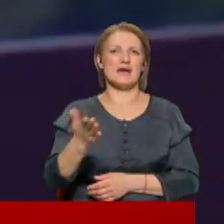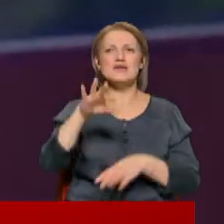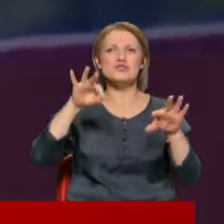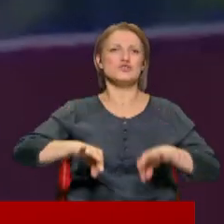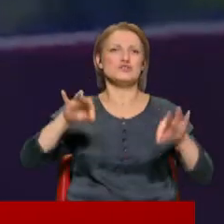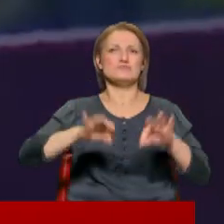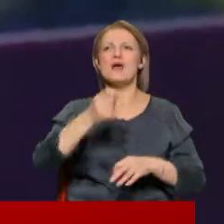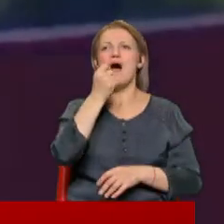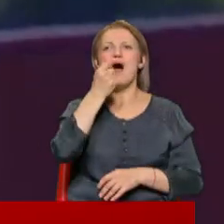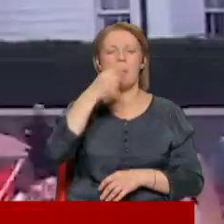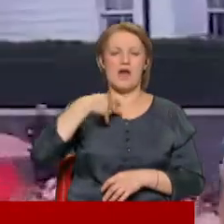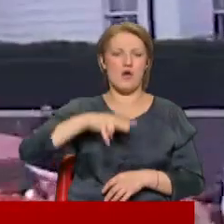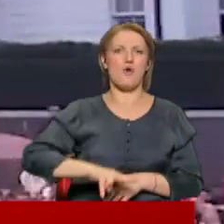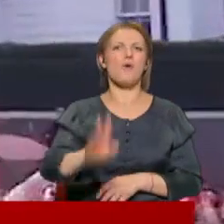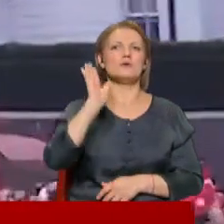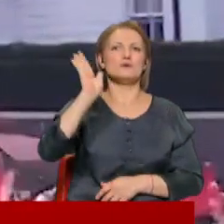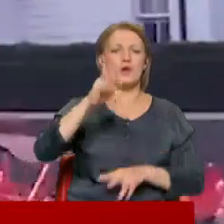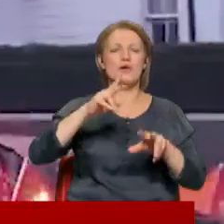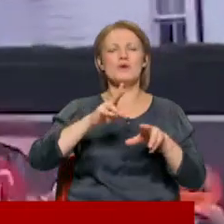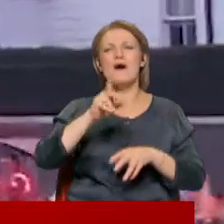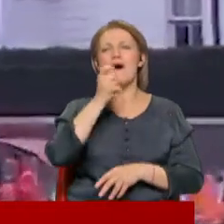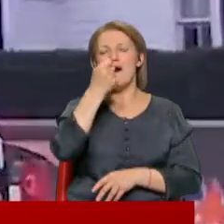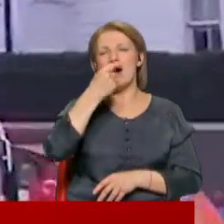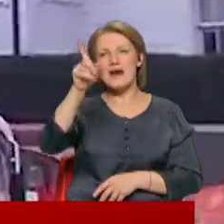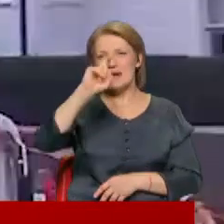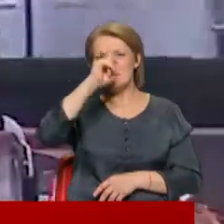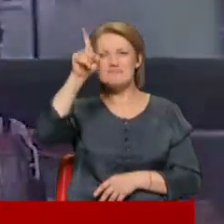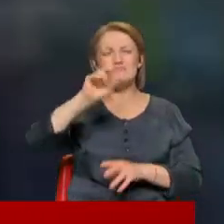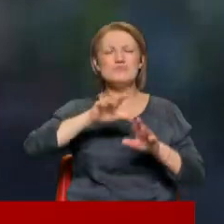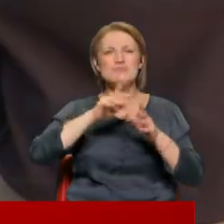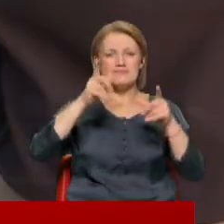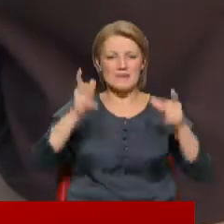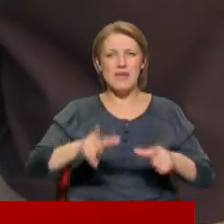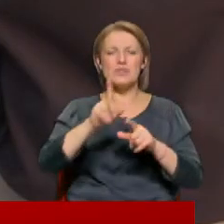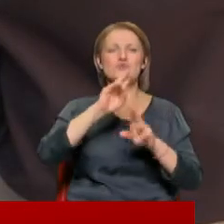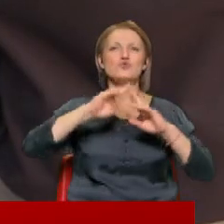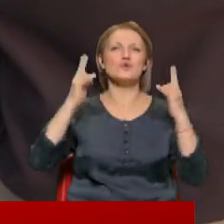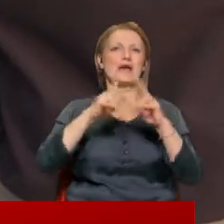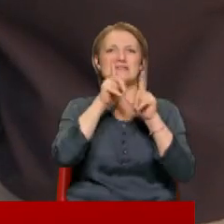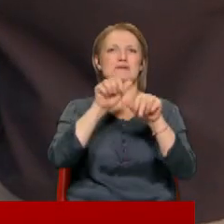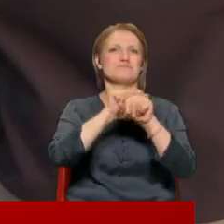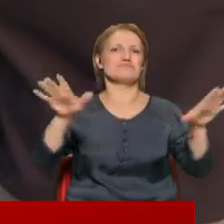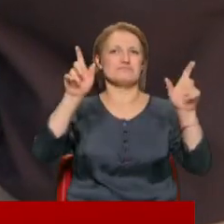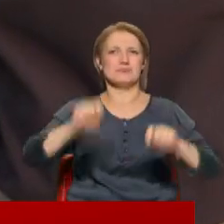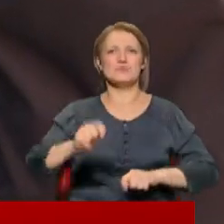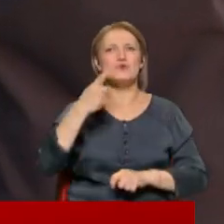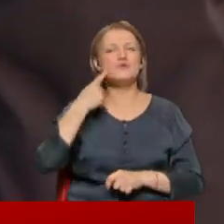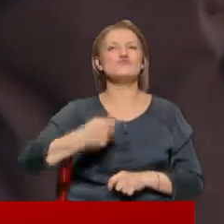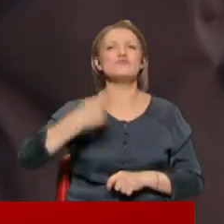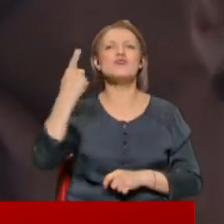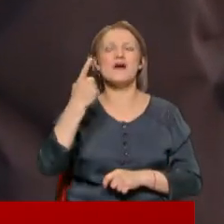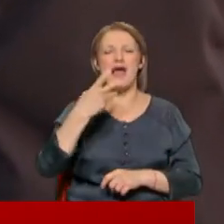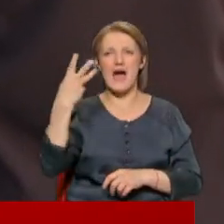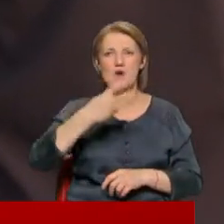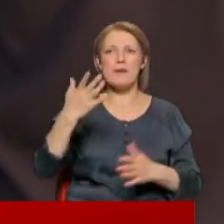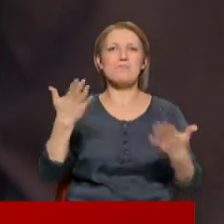Şimdi Ankara'ya yola çıkıyorum. Külliyeden tüm dünyaya sesleneceğiz. Beştepe'de Cumhurbaşkanlığında Cumhurbaşkanı Erdoğan'ın